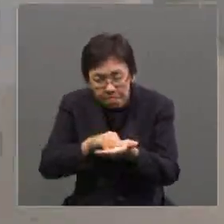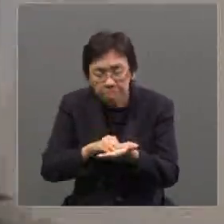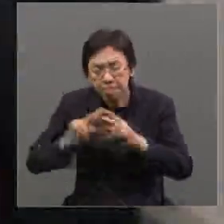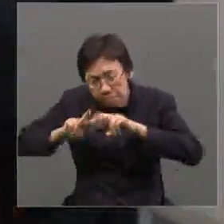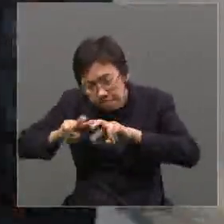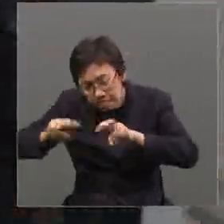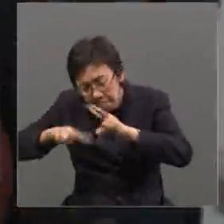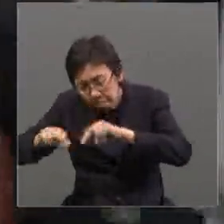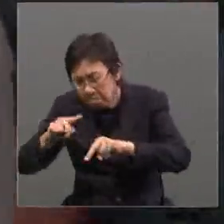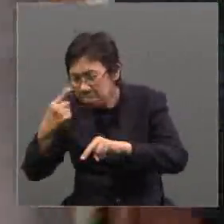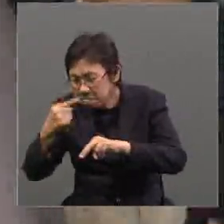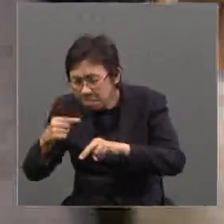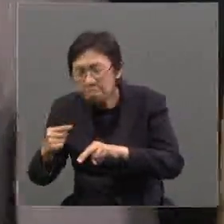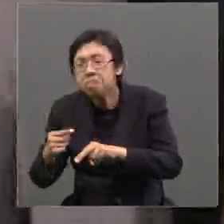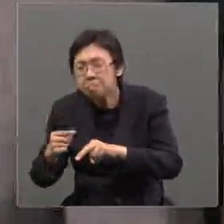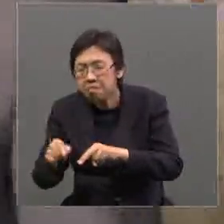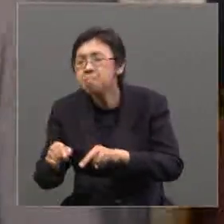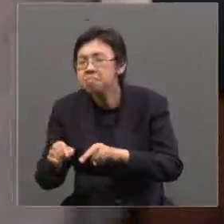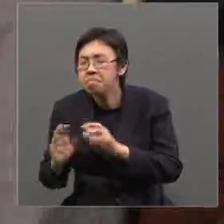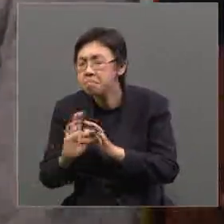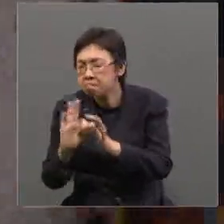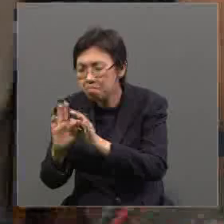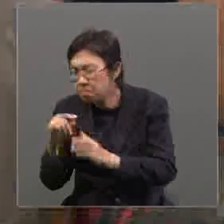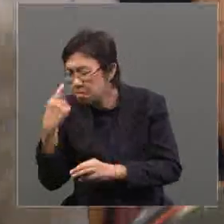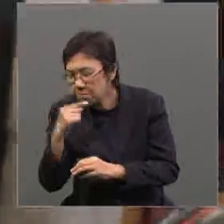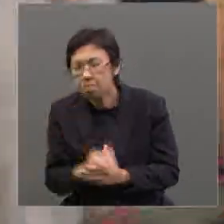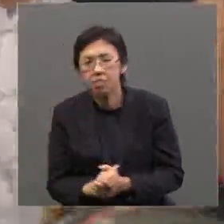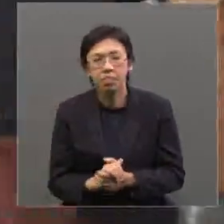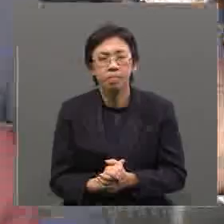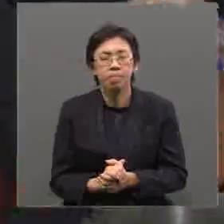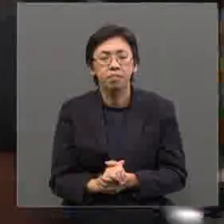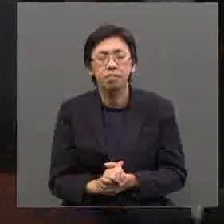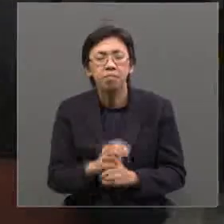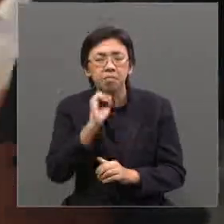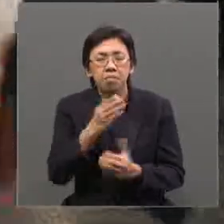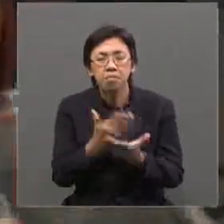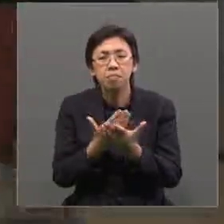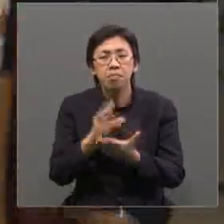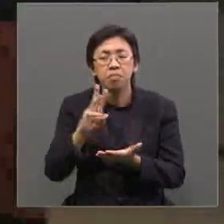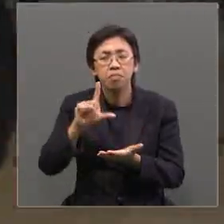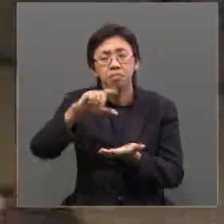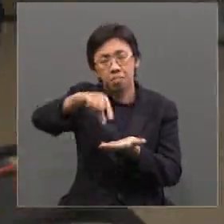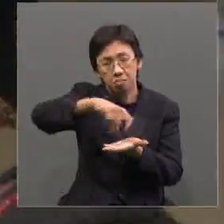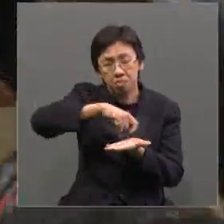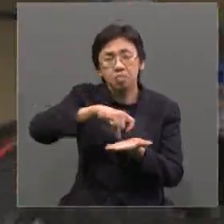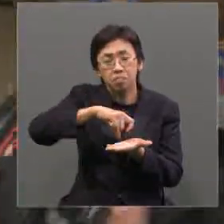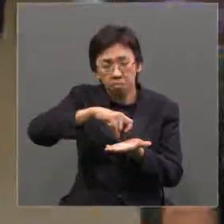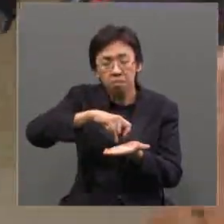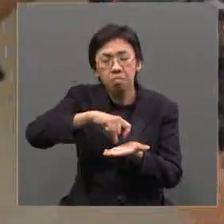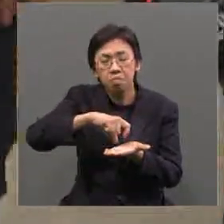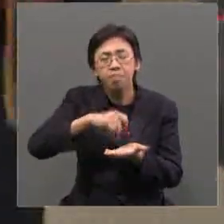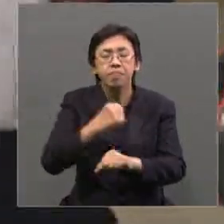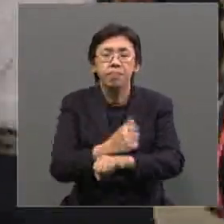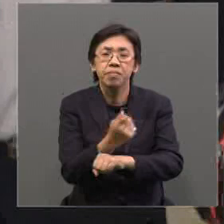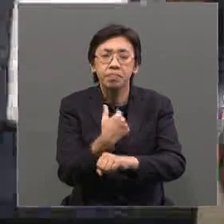ไปสืบหาเบาะแสผู้ที่อยู่เบื้องหลังของคุณอภิรักษ์อีกทีส่วนที่คุณฟิล์มชี้แจงบอกว่าเงิน6ล้านเป็นเงินที่ทางคุณอภิรักษ์เนี่ย